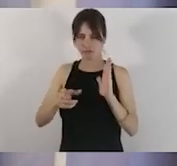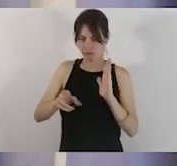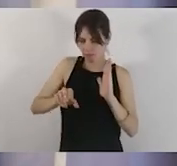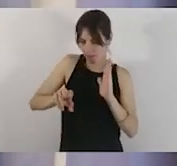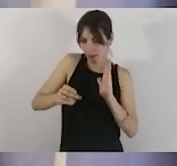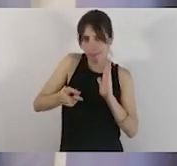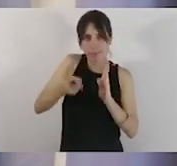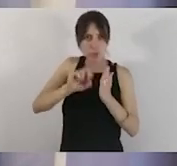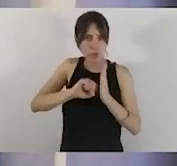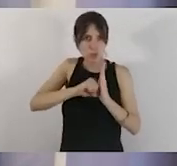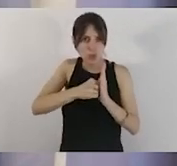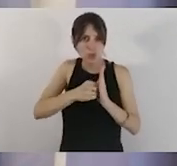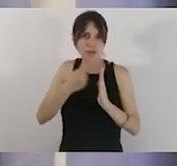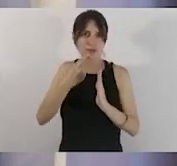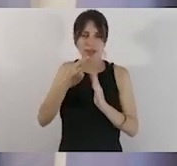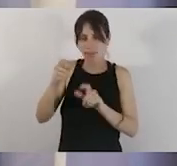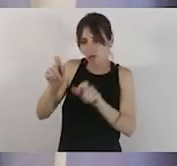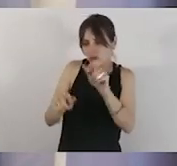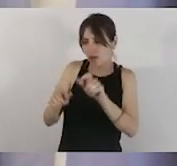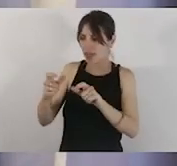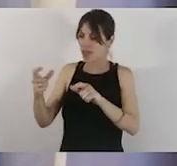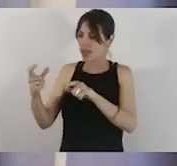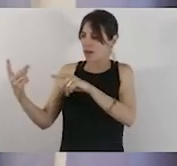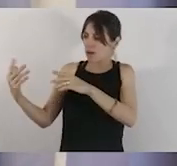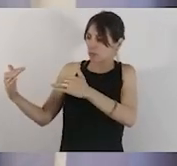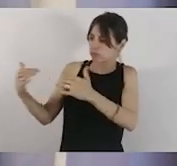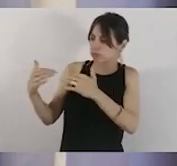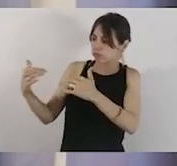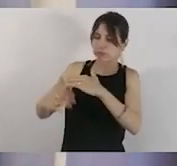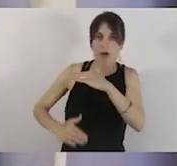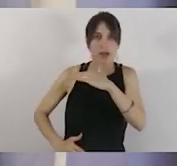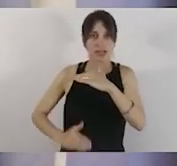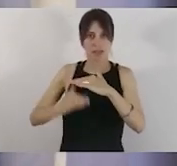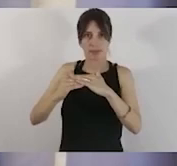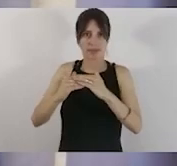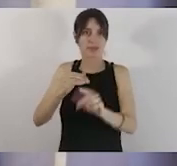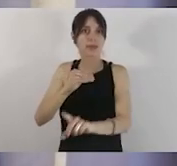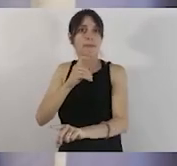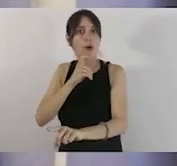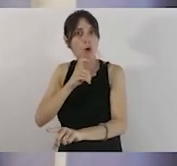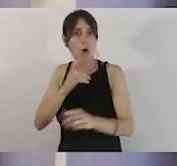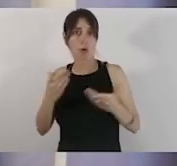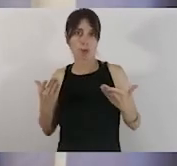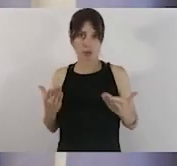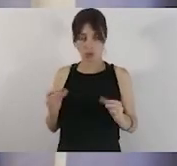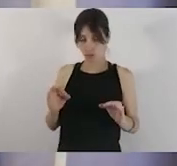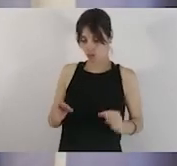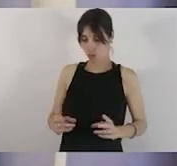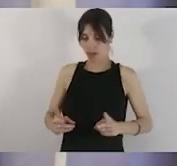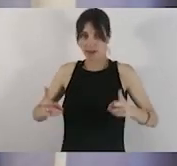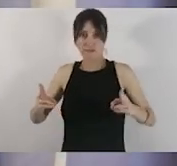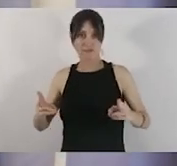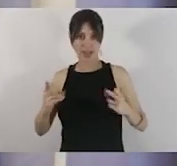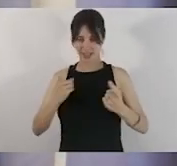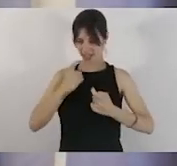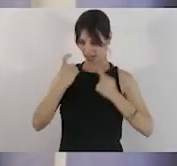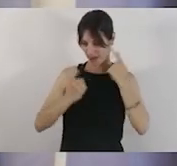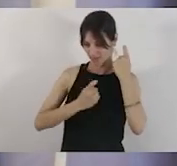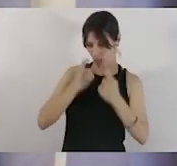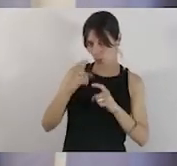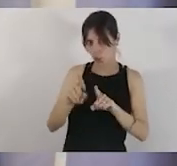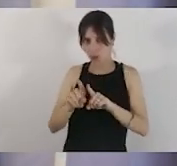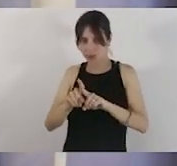ou de limitation. On en est à la phase d'information, d'analyse et de prévention et de la mise en cohérence entre